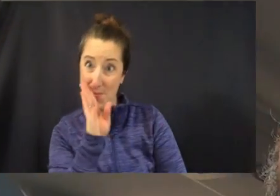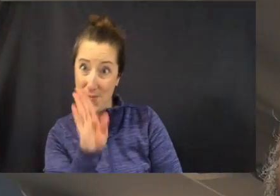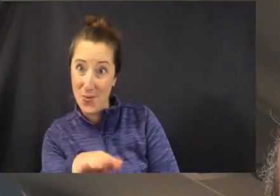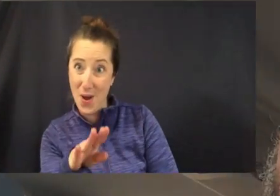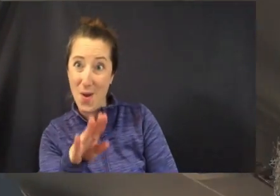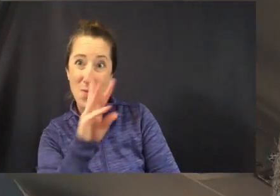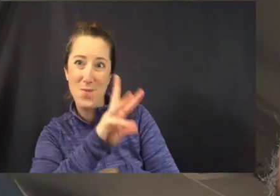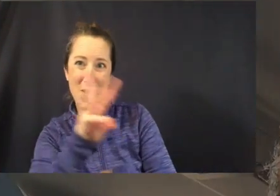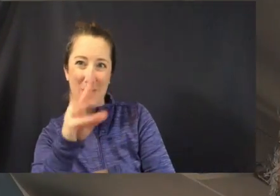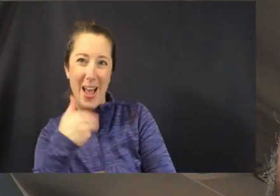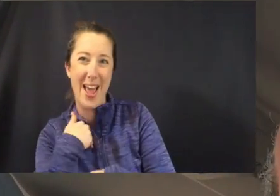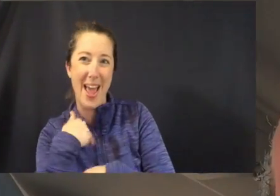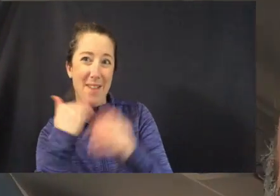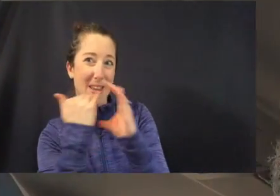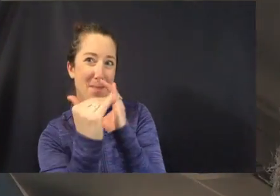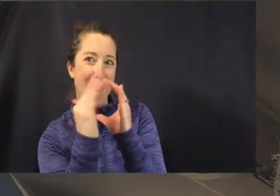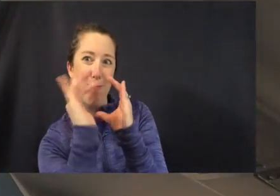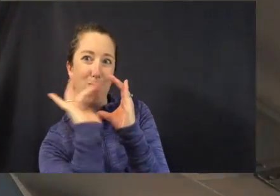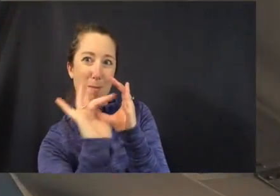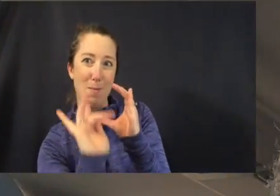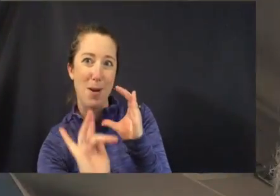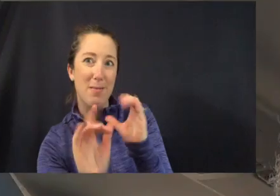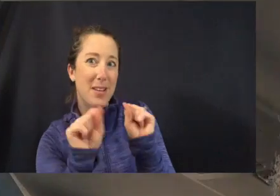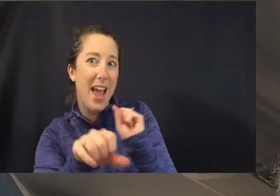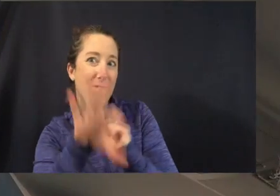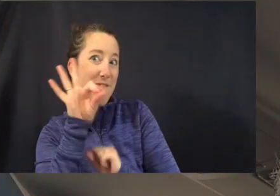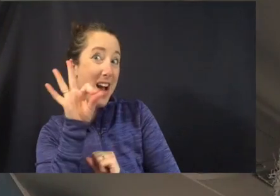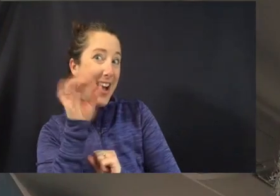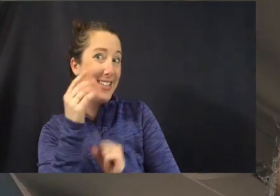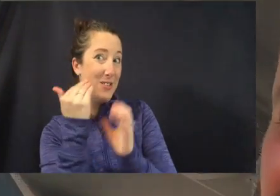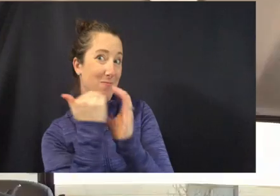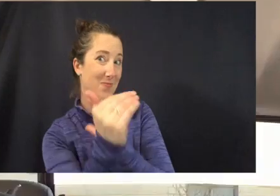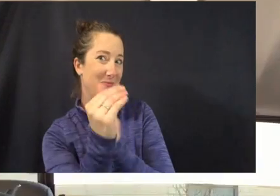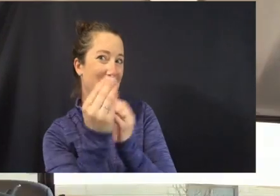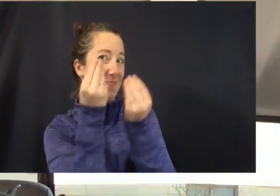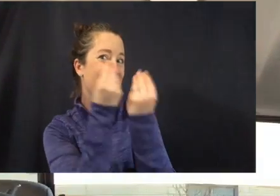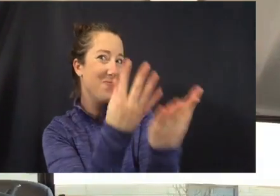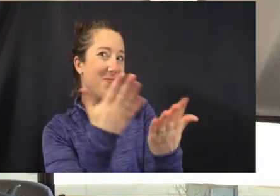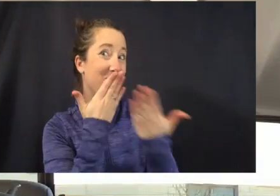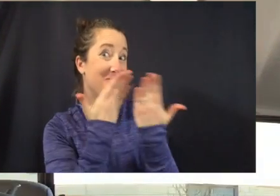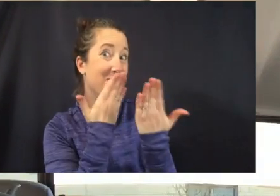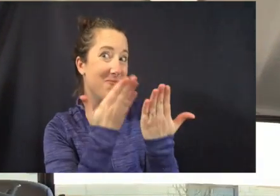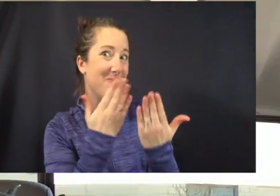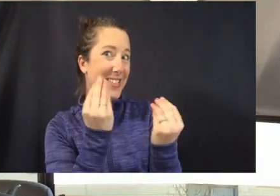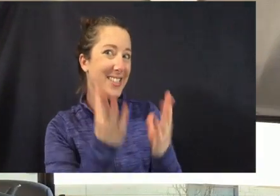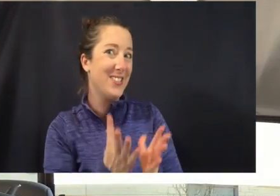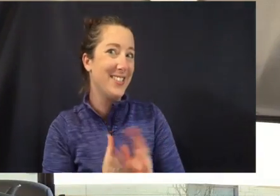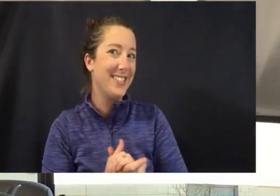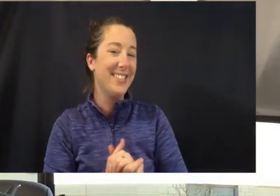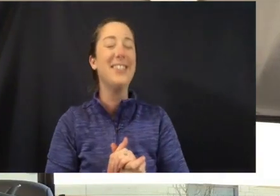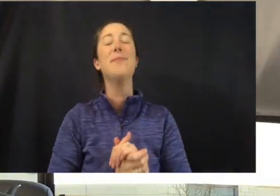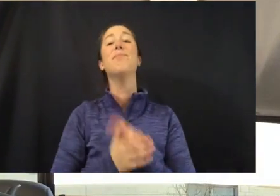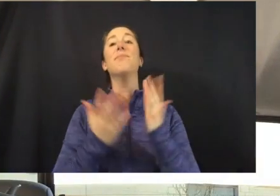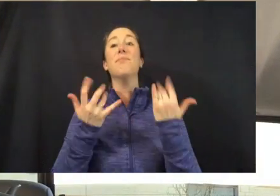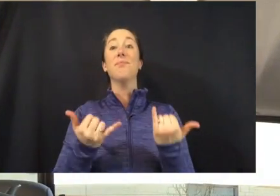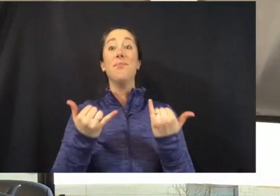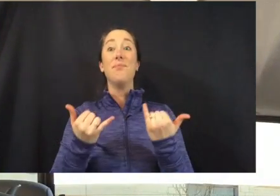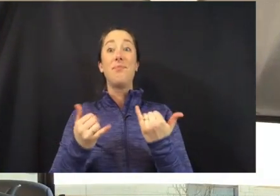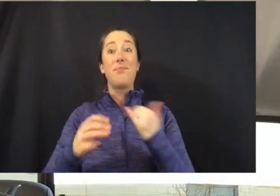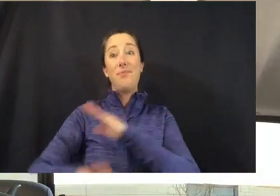le cas, pensez à le leur dire et dites-leur merci en leur envoyant un email sur le